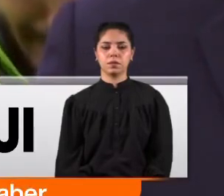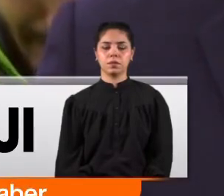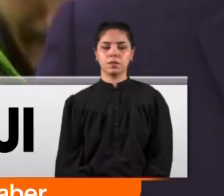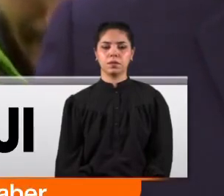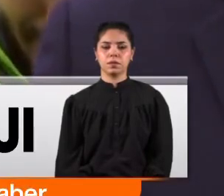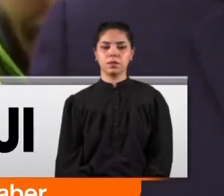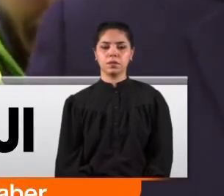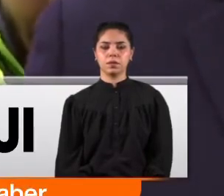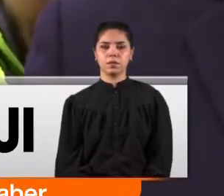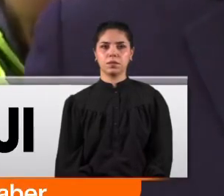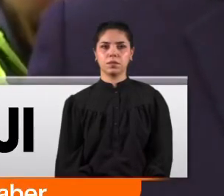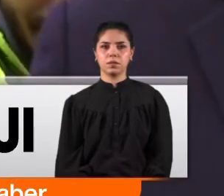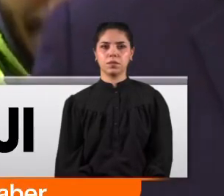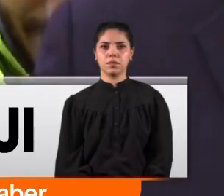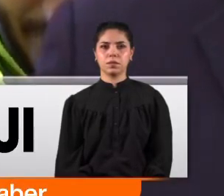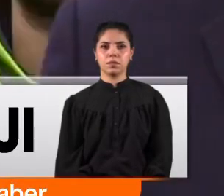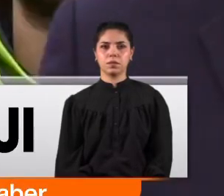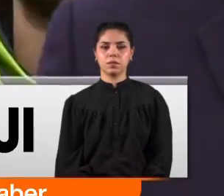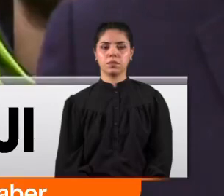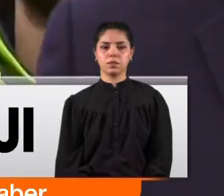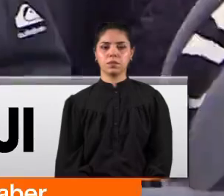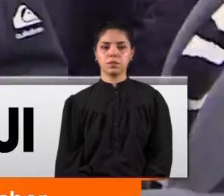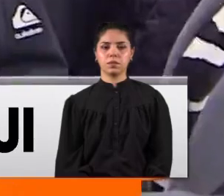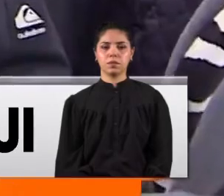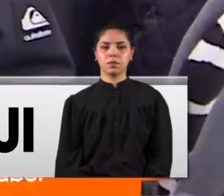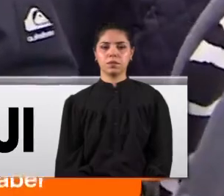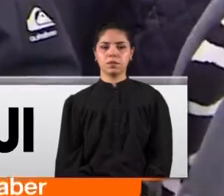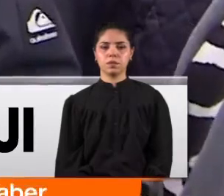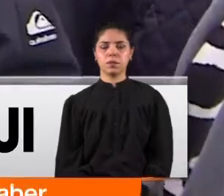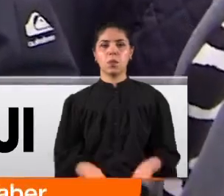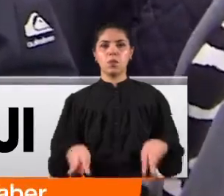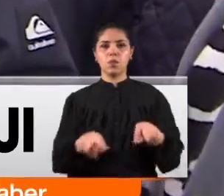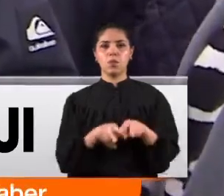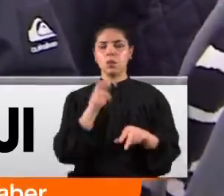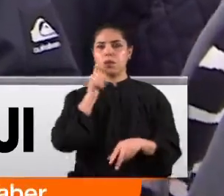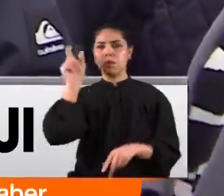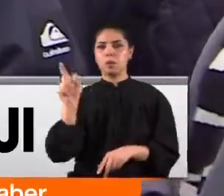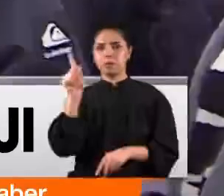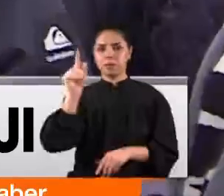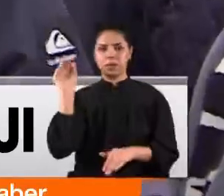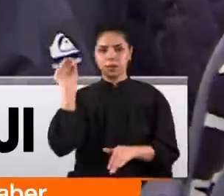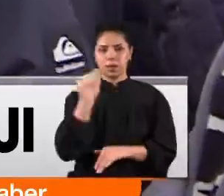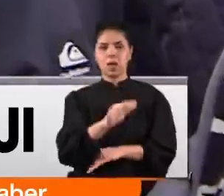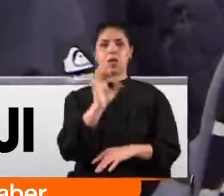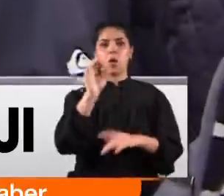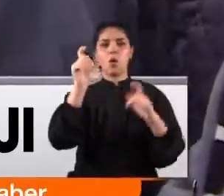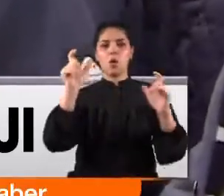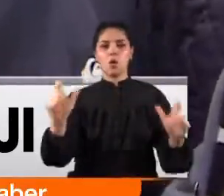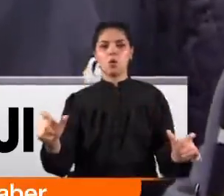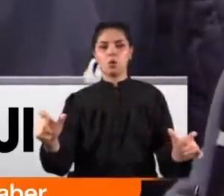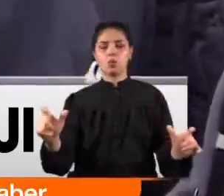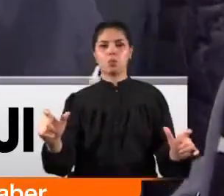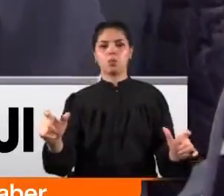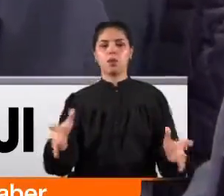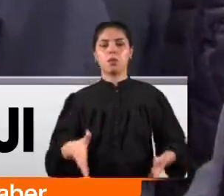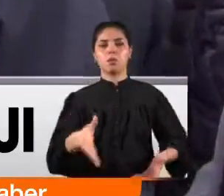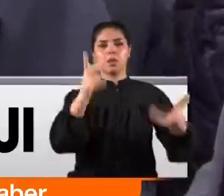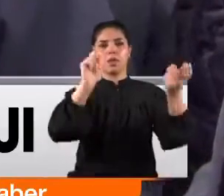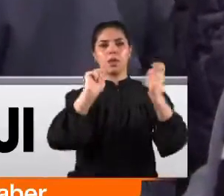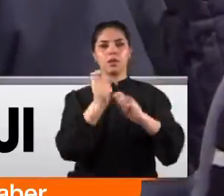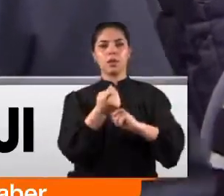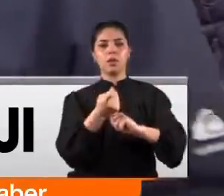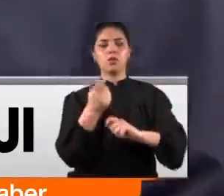yerinde hızlı dönüşüm anlayışıyla çalışacağız. Murat Kurum'un ilk ziyaret ettiği yer Ok Meydanı Fethitepe Mahallesi'nde bulunan kentsel